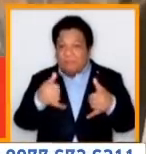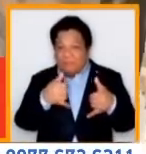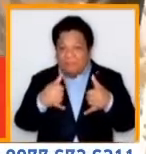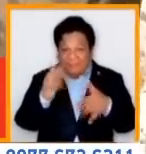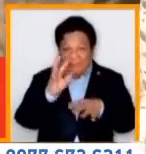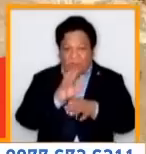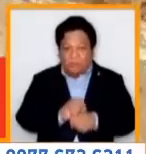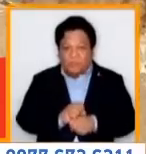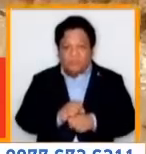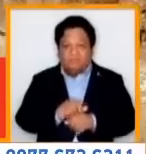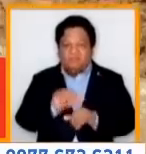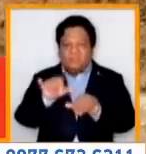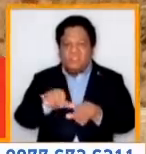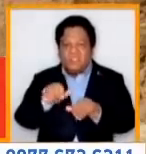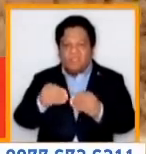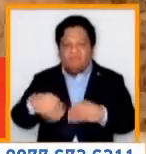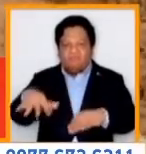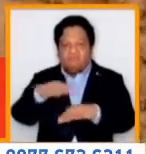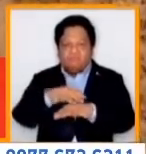kalaro.